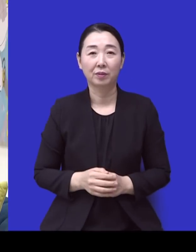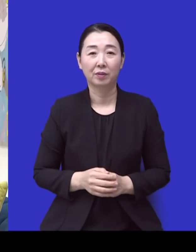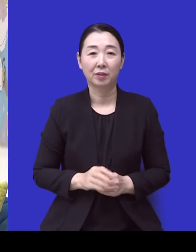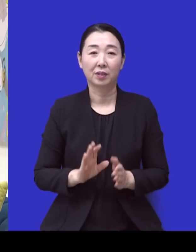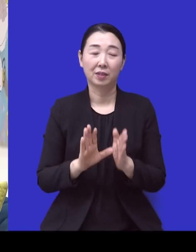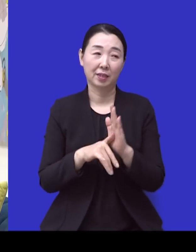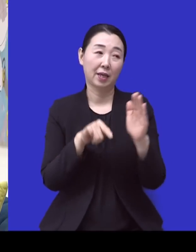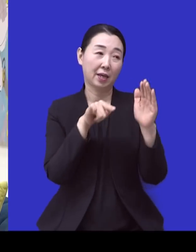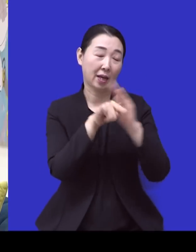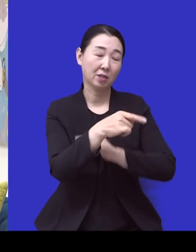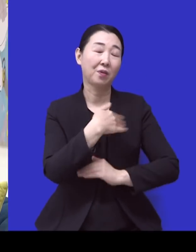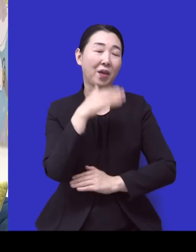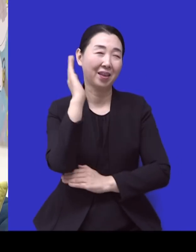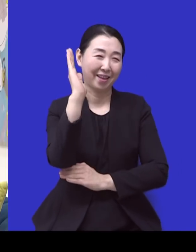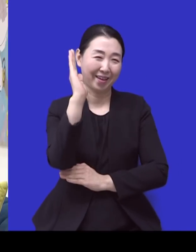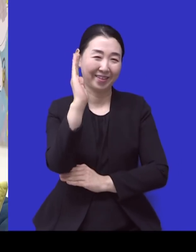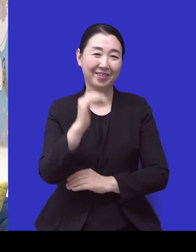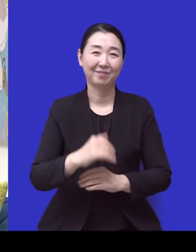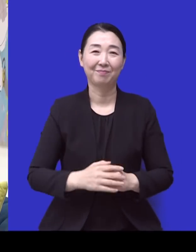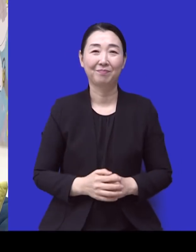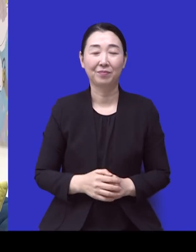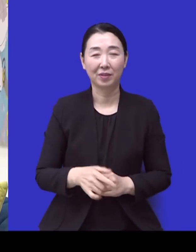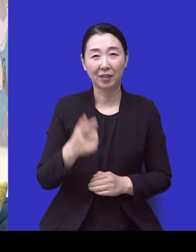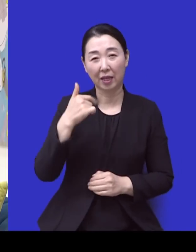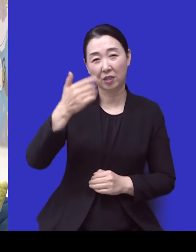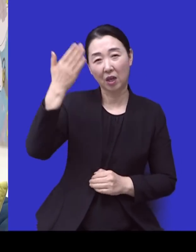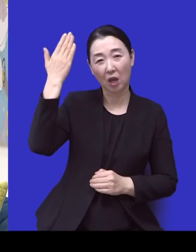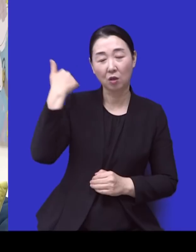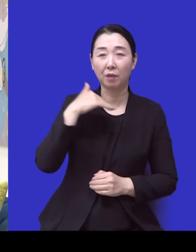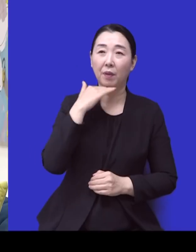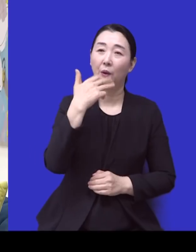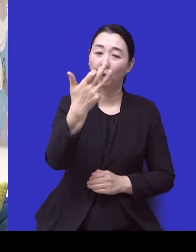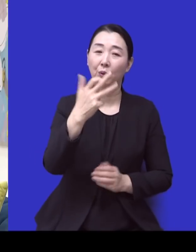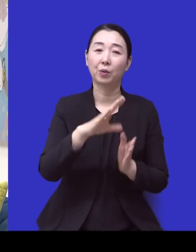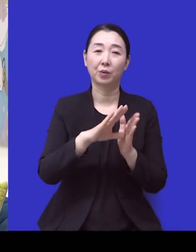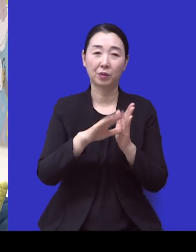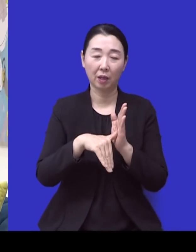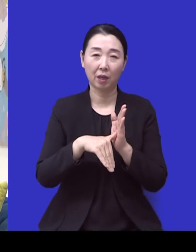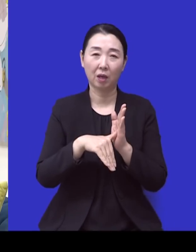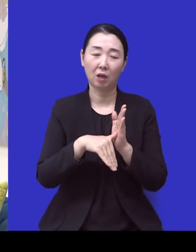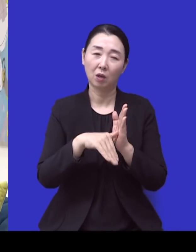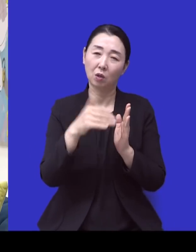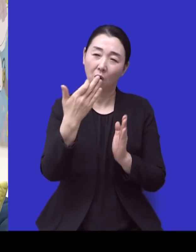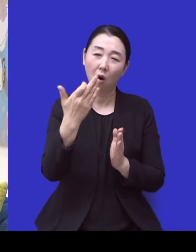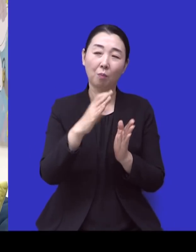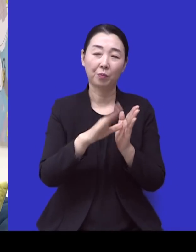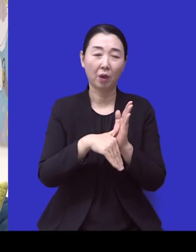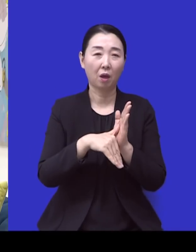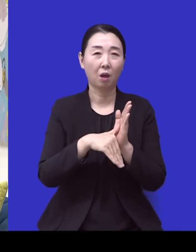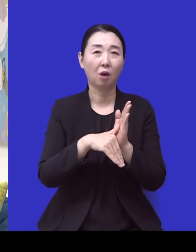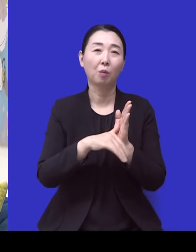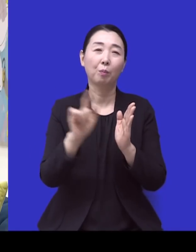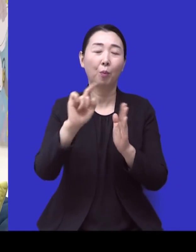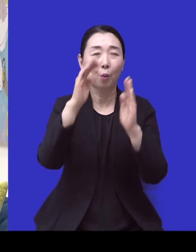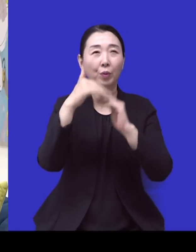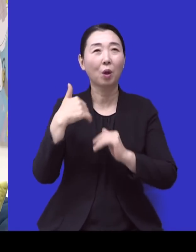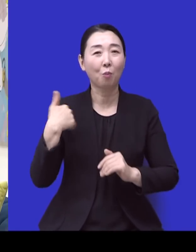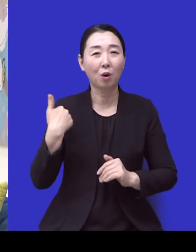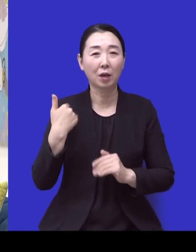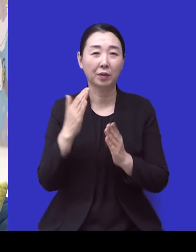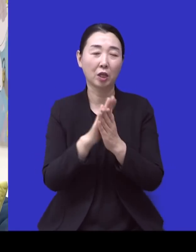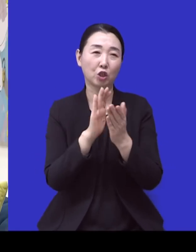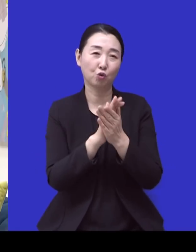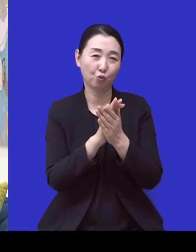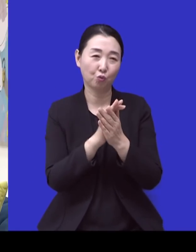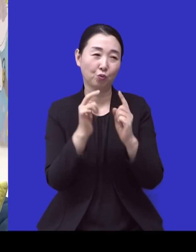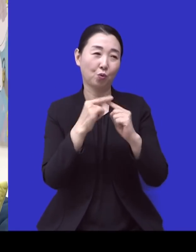그러면은 가서 이제 제 얘기를 하는데 예. 예전에 제가 18살인가 19살 때 진짜 아무것도 몰랐을 때 네. 제 친구 교회